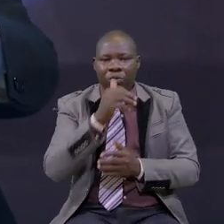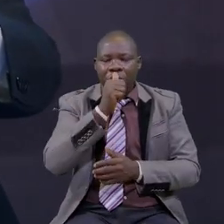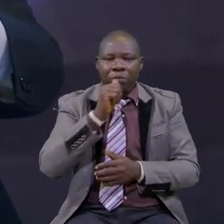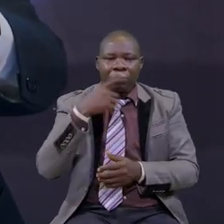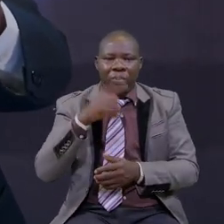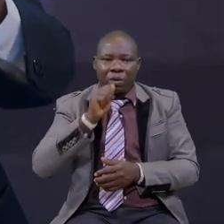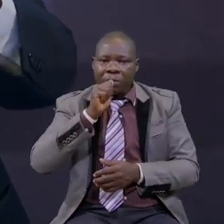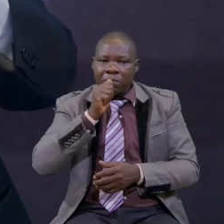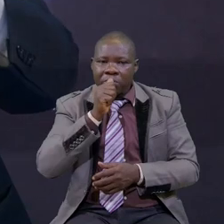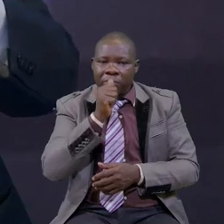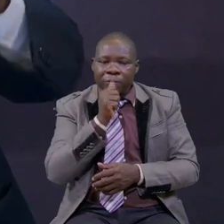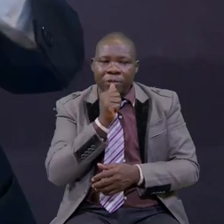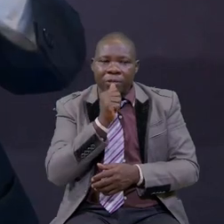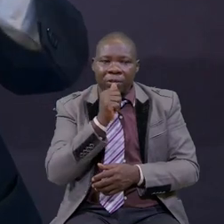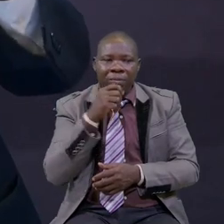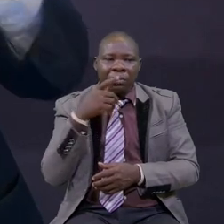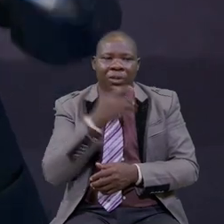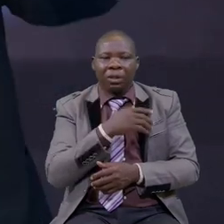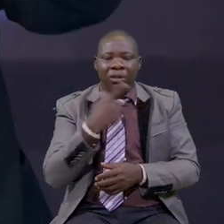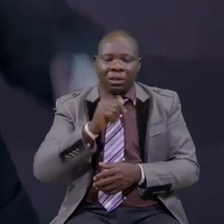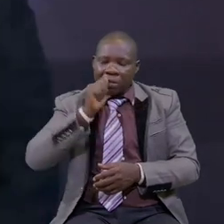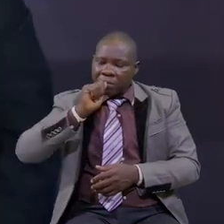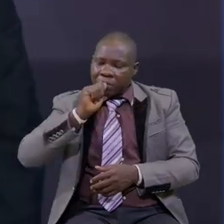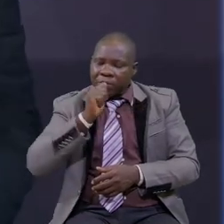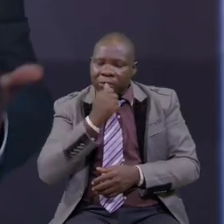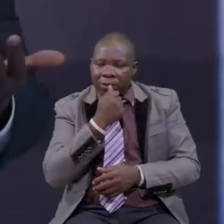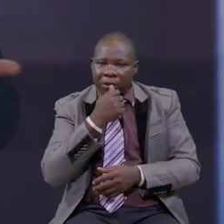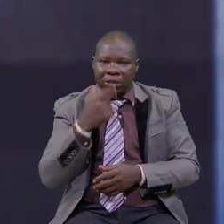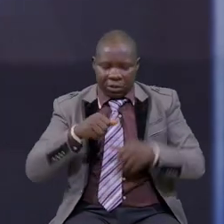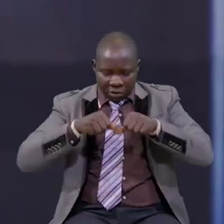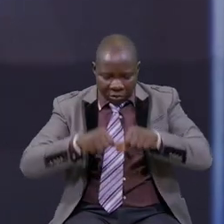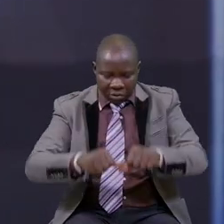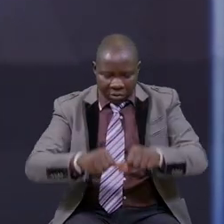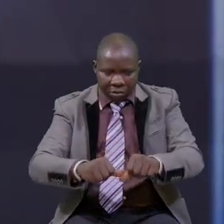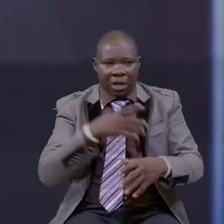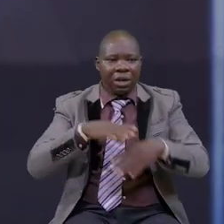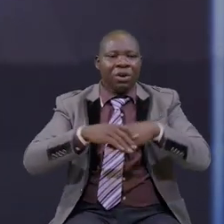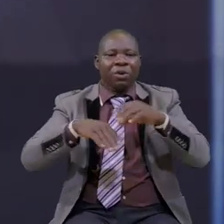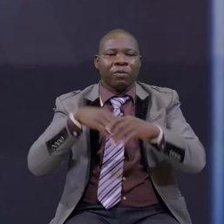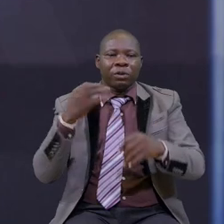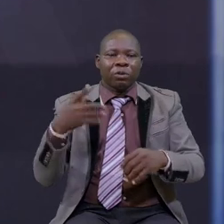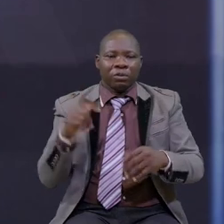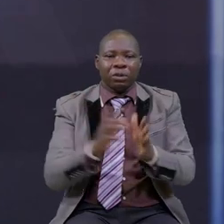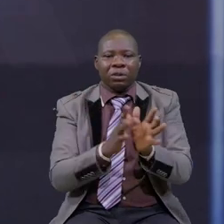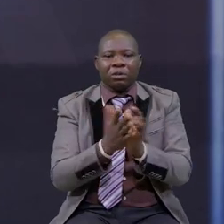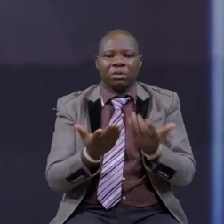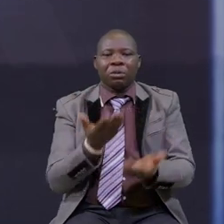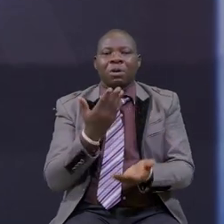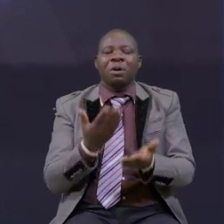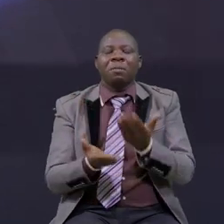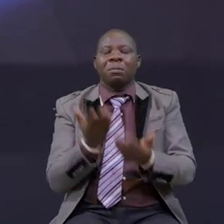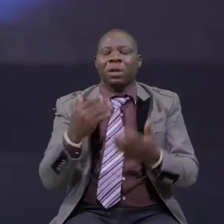afin que par la patience et la consolation que donnent les Écritures,